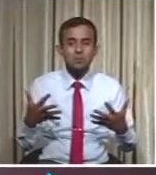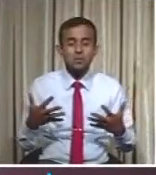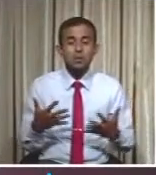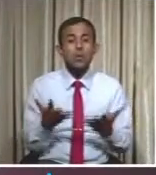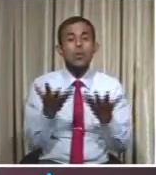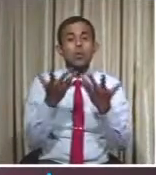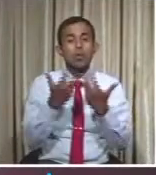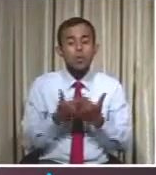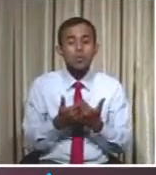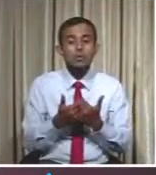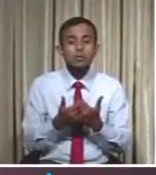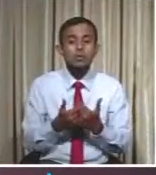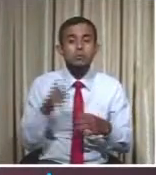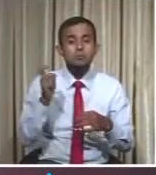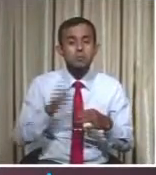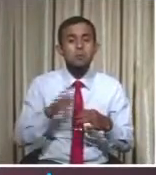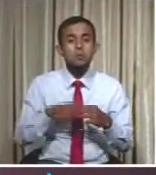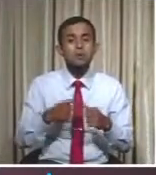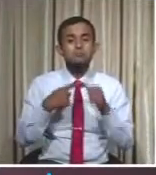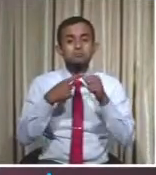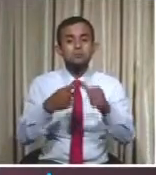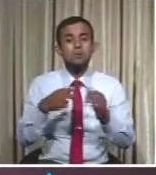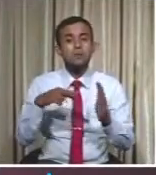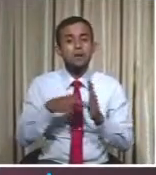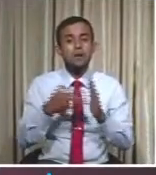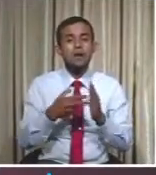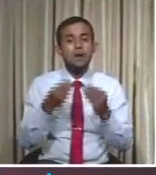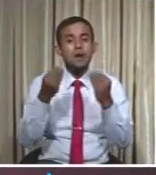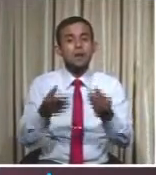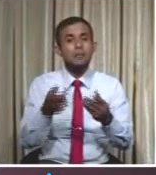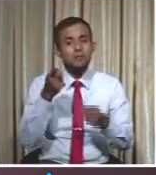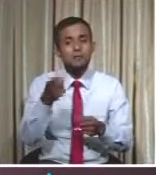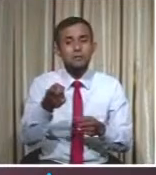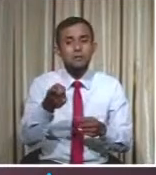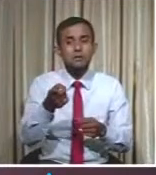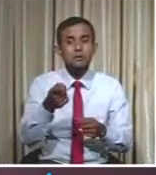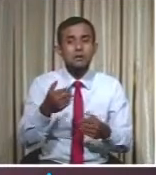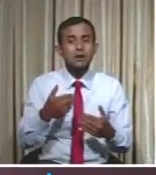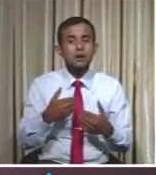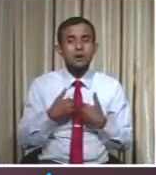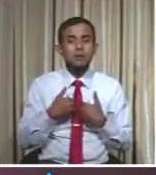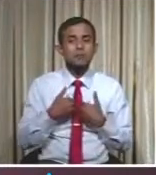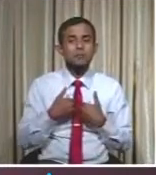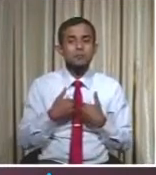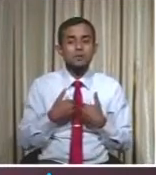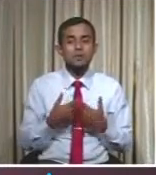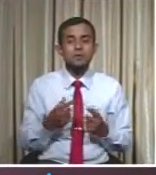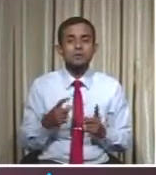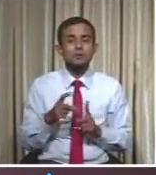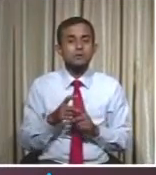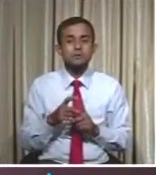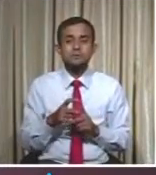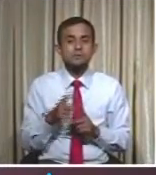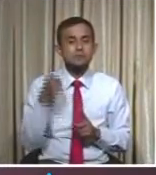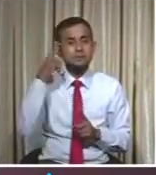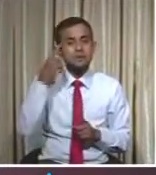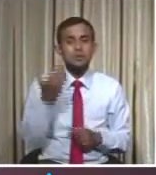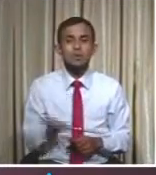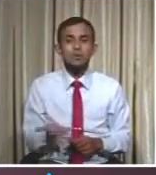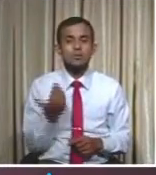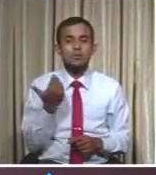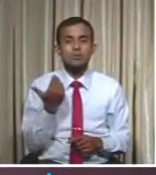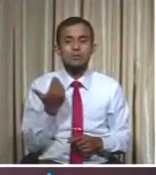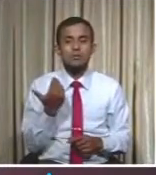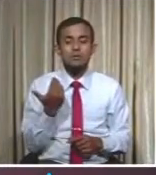කොච්චර දුරට මේ ප්‍රශ්න වලට විසඳුම් මේ අයවැයෙන් ලැබිලා තියෙනවද කියන එක ගැන අපිට බැරෑරුම් ලෙස හිතන්න වෙනවා